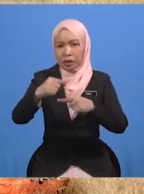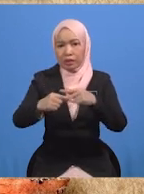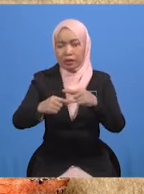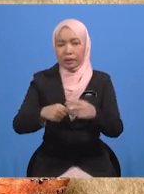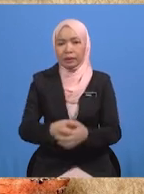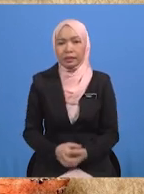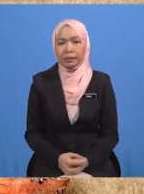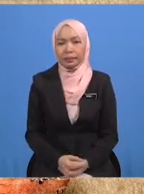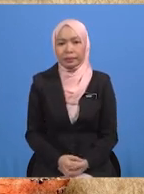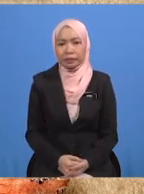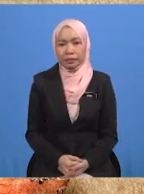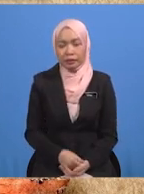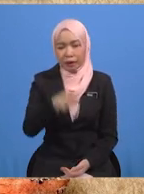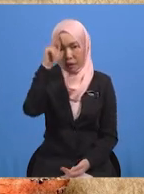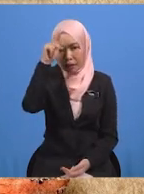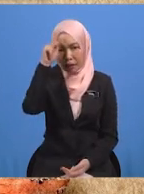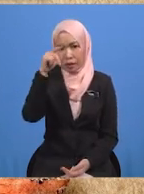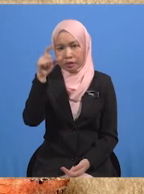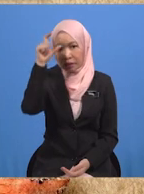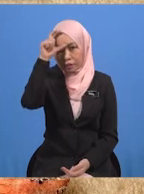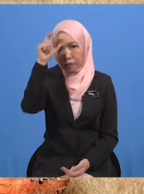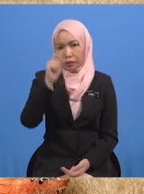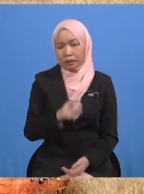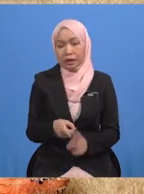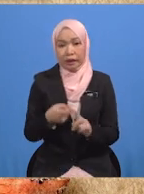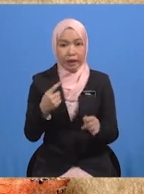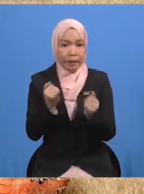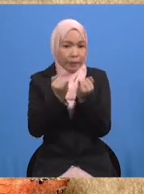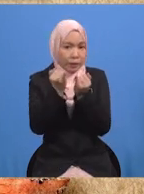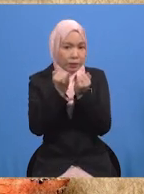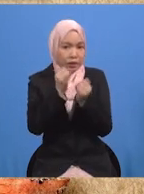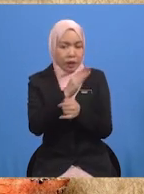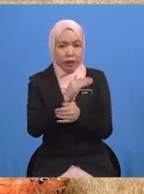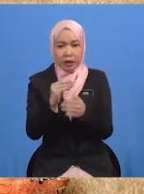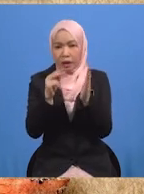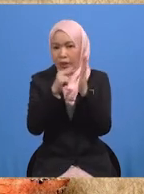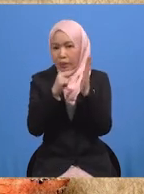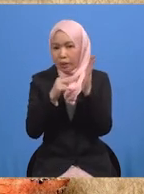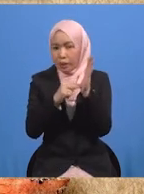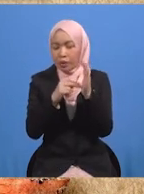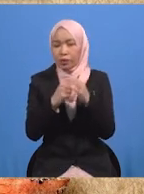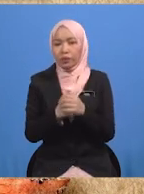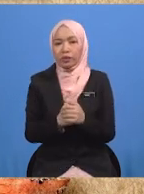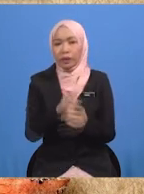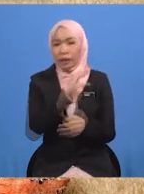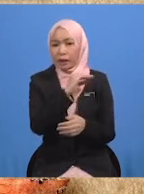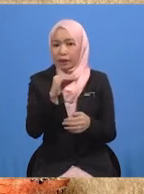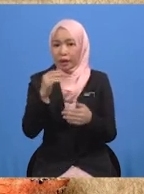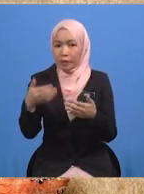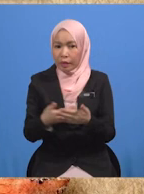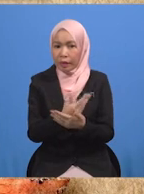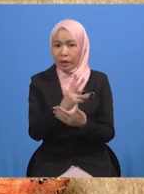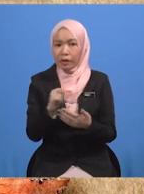kerajaan Uthmaniyah daripada aspek pentadbiran dan perundangan, tetapi pembaharuan yang bagaimana?